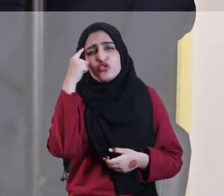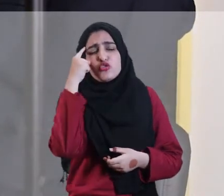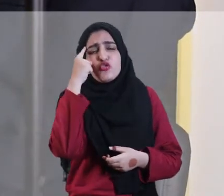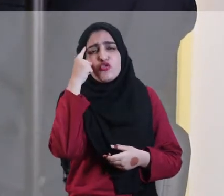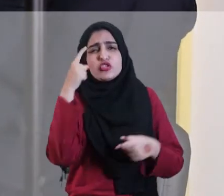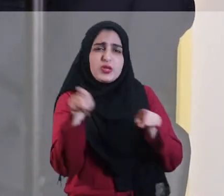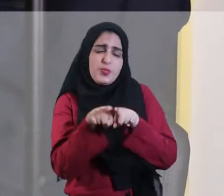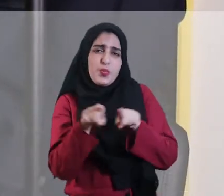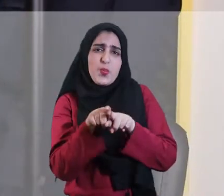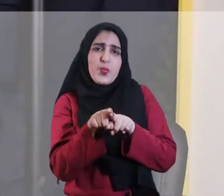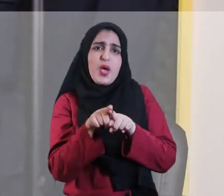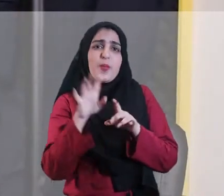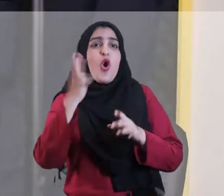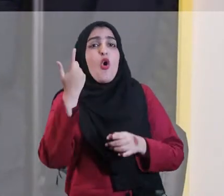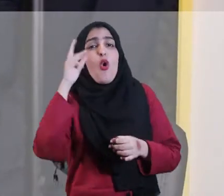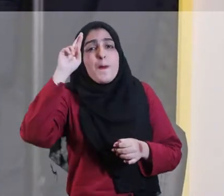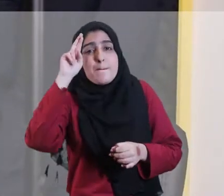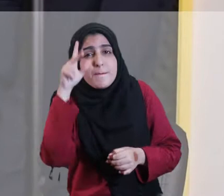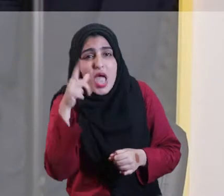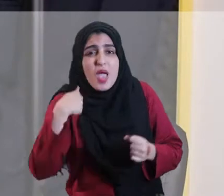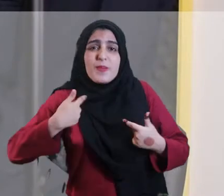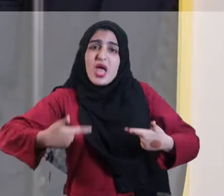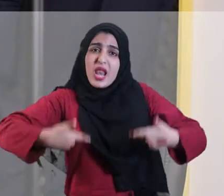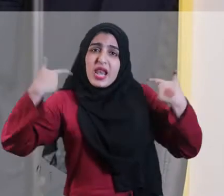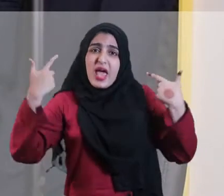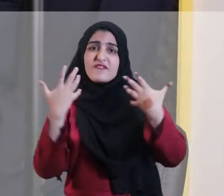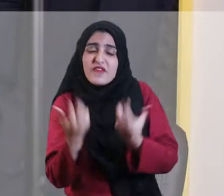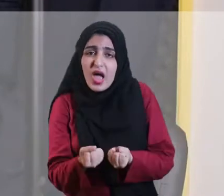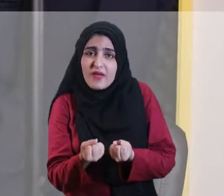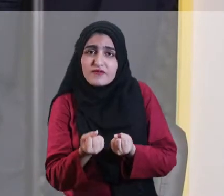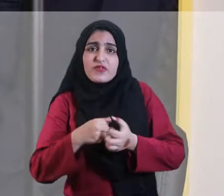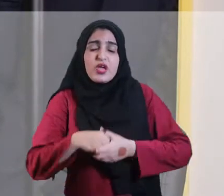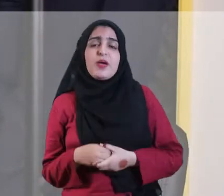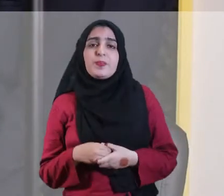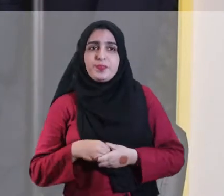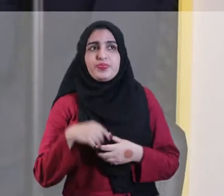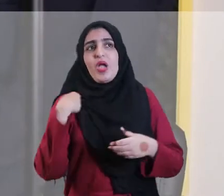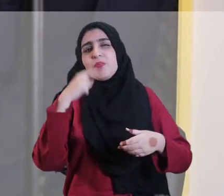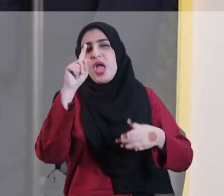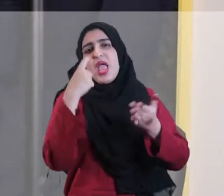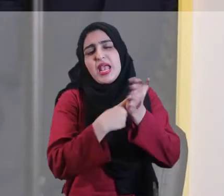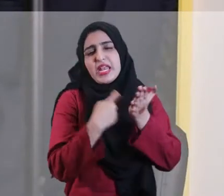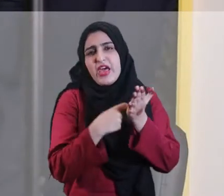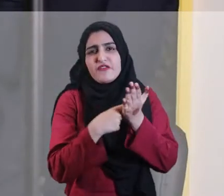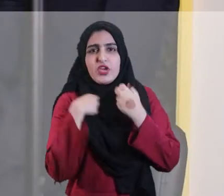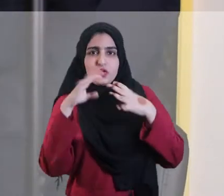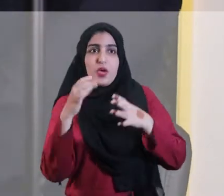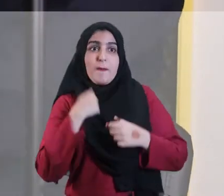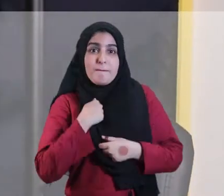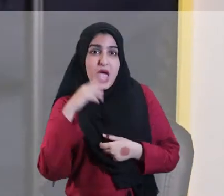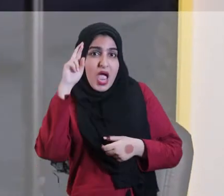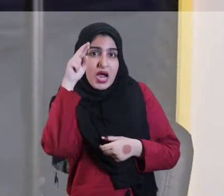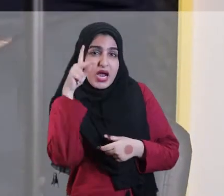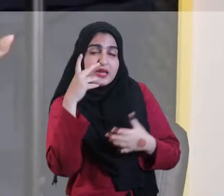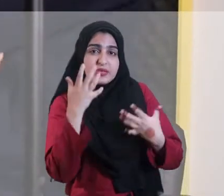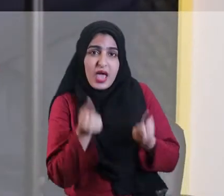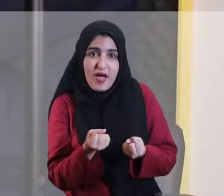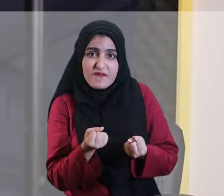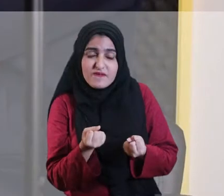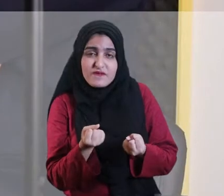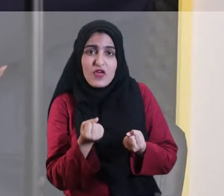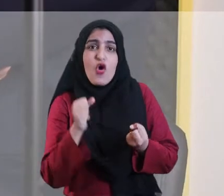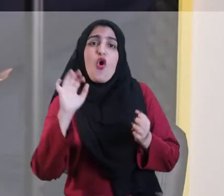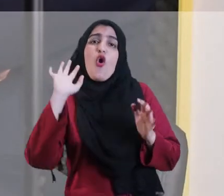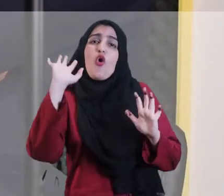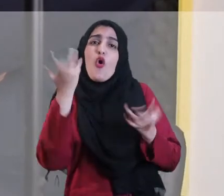सिंह चैंपियन मिस्टेक विडियो चैनल कि इसका मस्ती किंग सॉफ्ट एग्जांपल अगर मैंने गलती की है तो